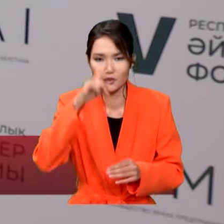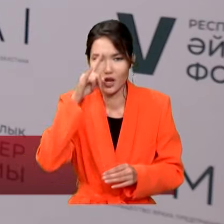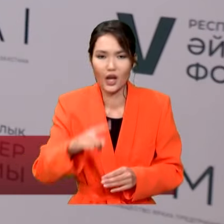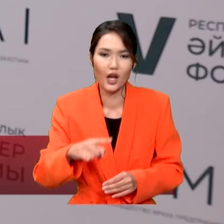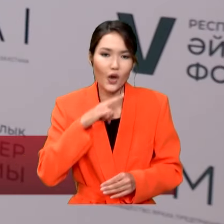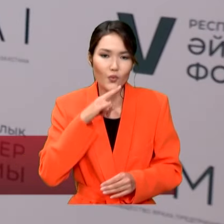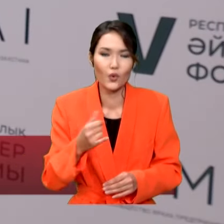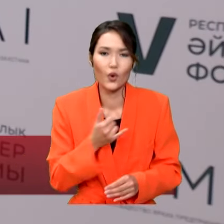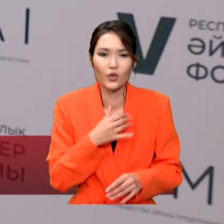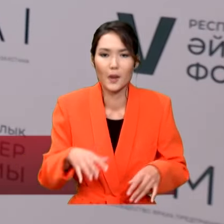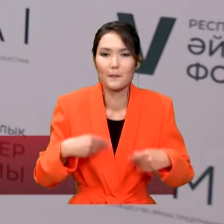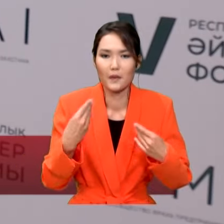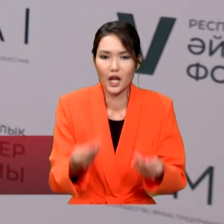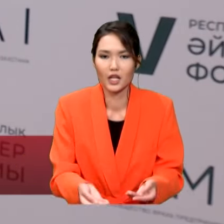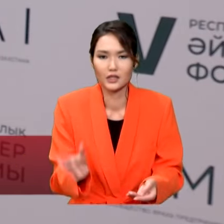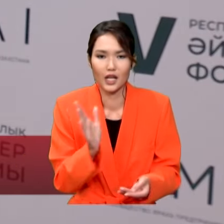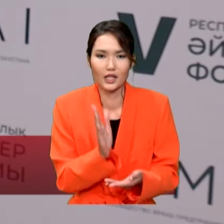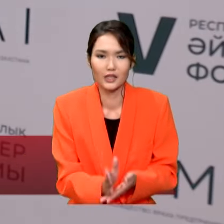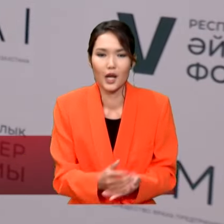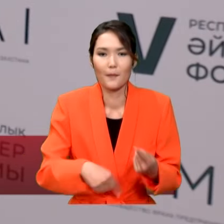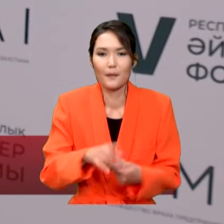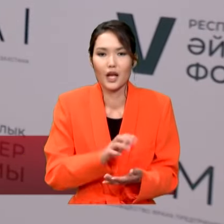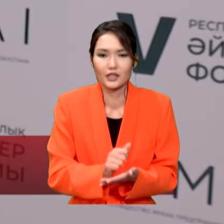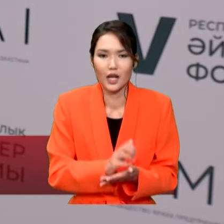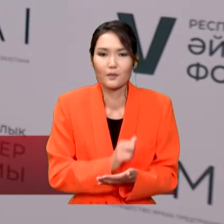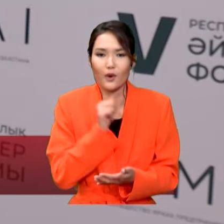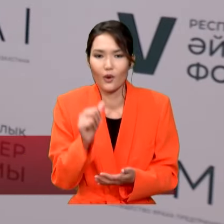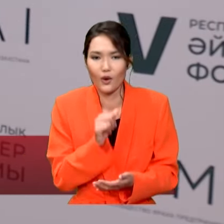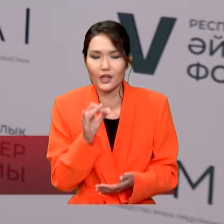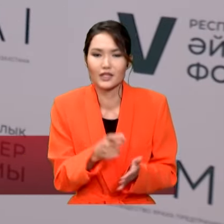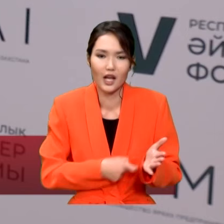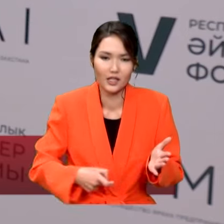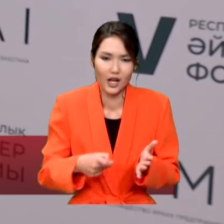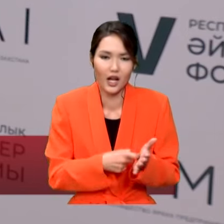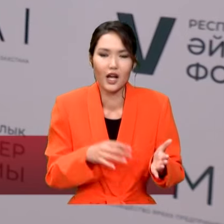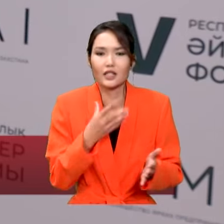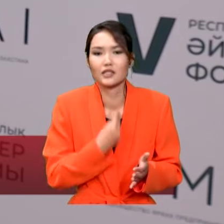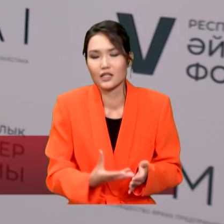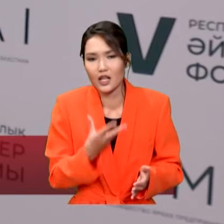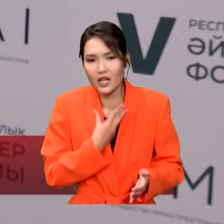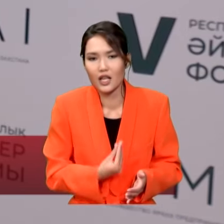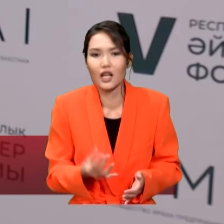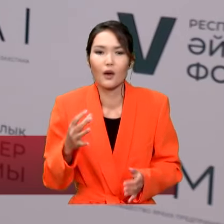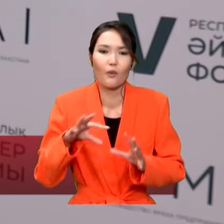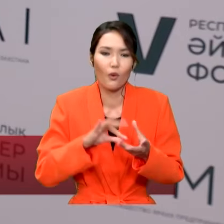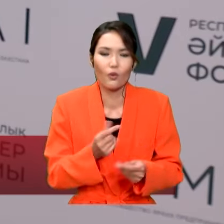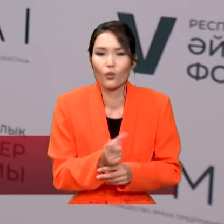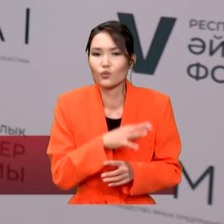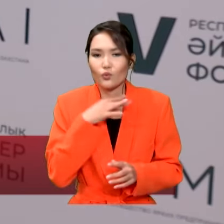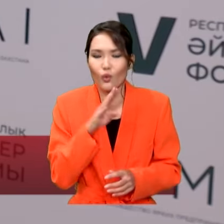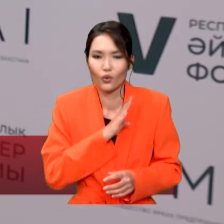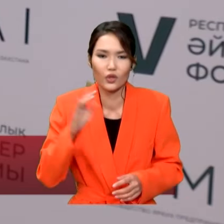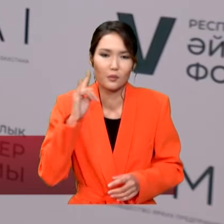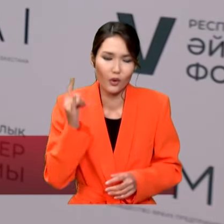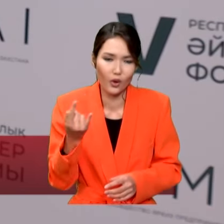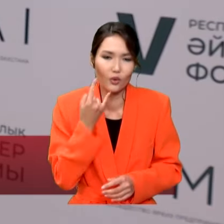То есть здесь представлены и предпринимательства с Кустаная, из Караганды, из Семипалати. Очень много женщин с